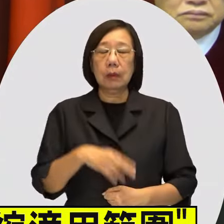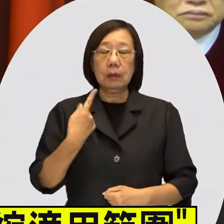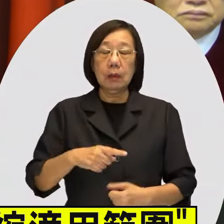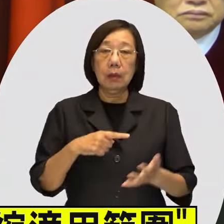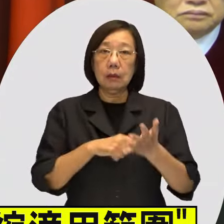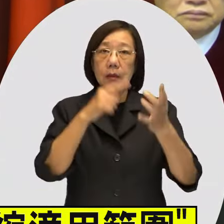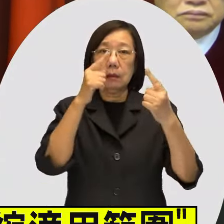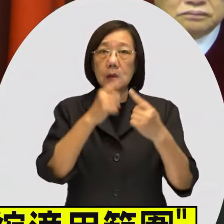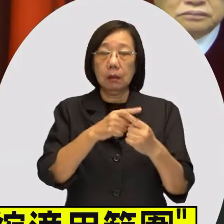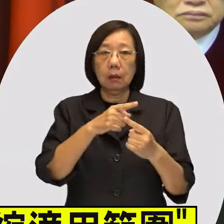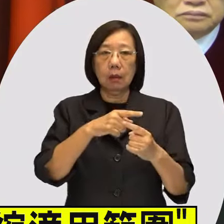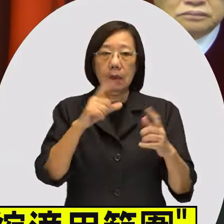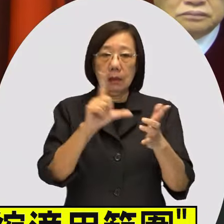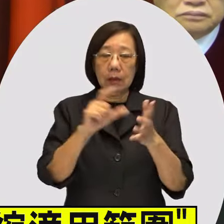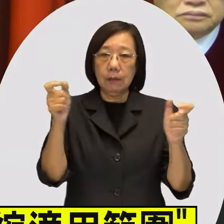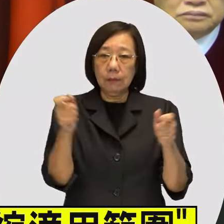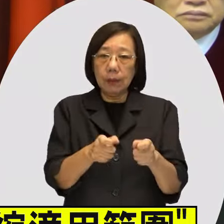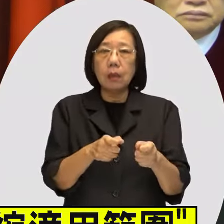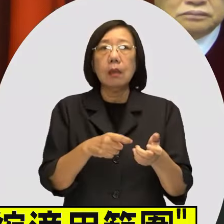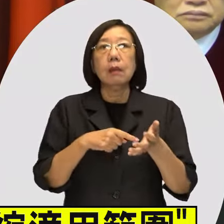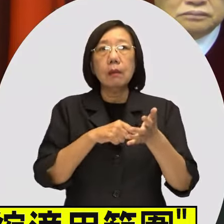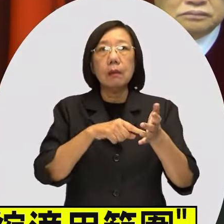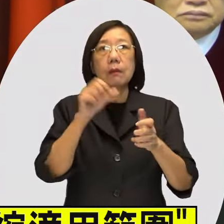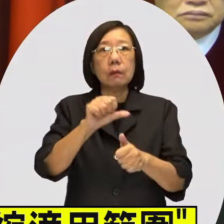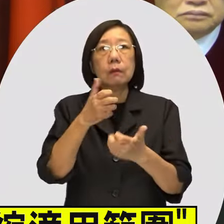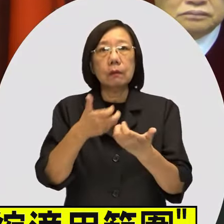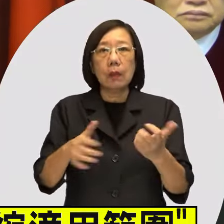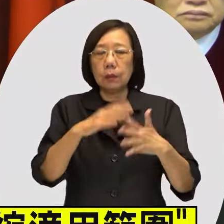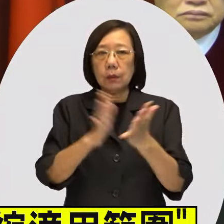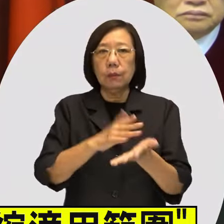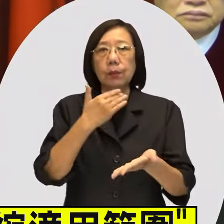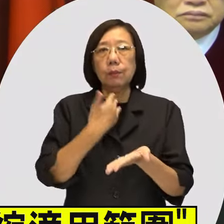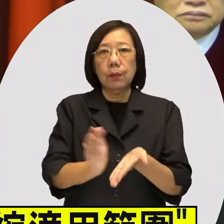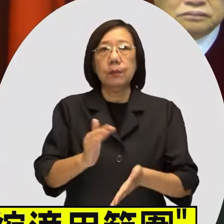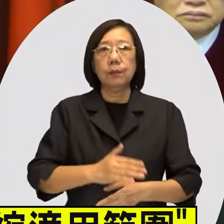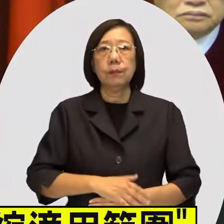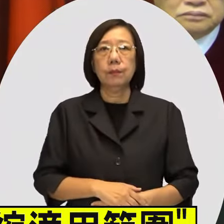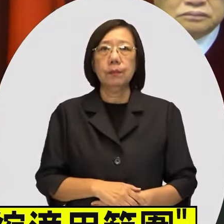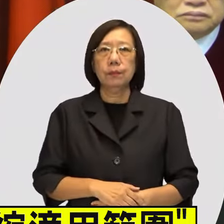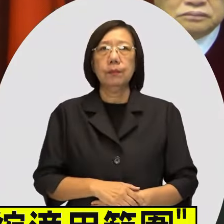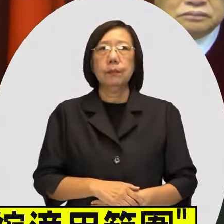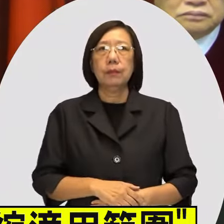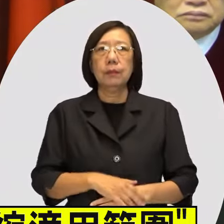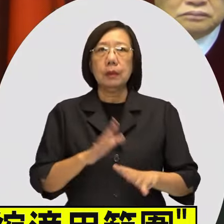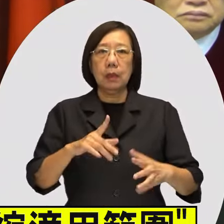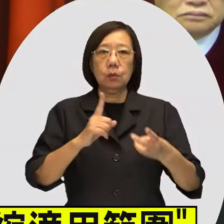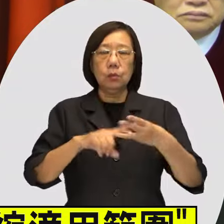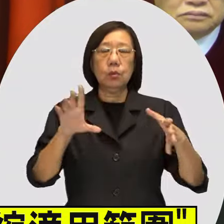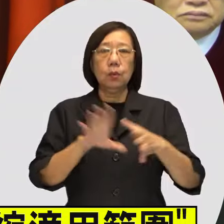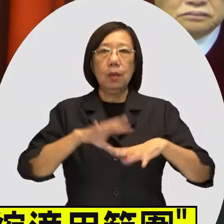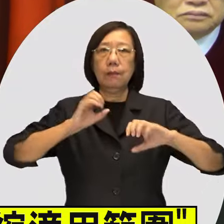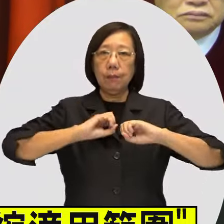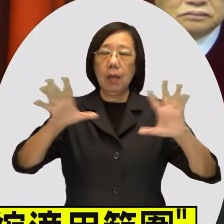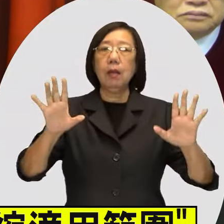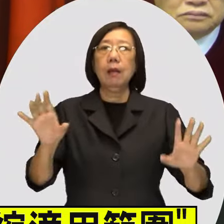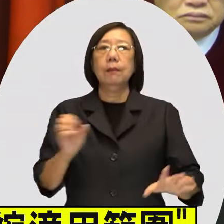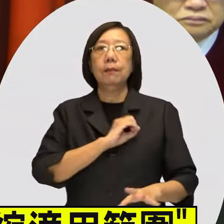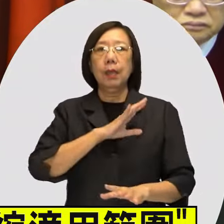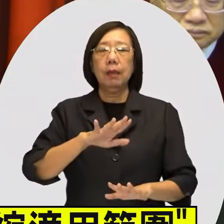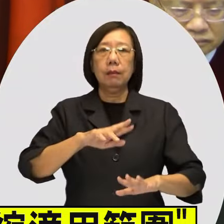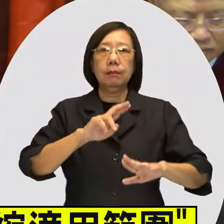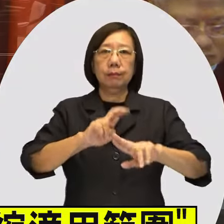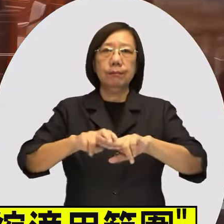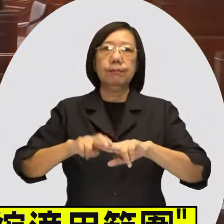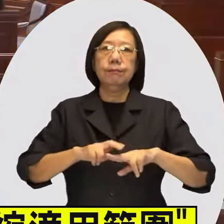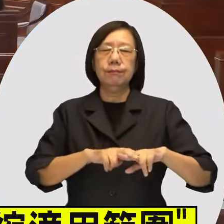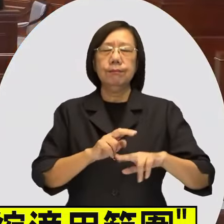申请人有关暂时处分申请部分呢均驳回。 判决主文呢、宣示完毕，请坐下。